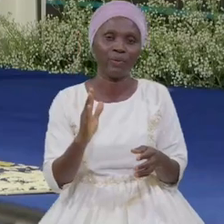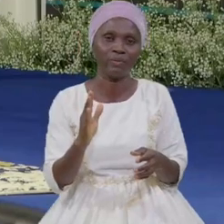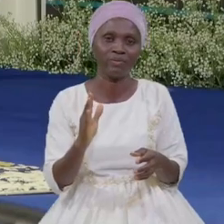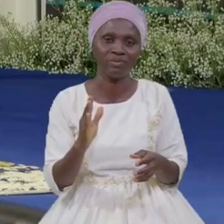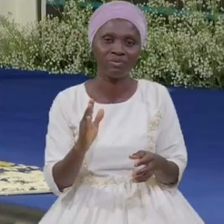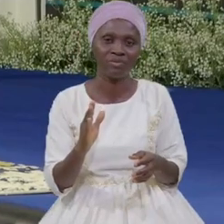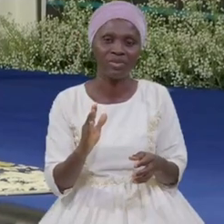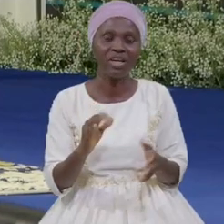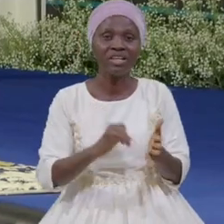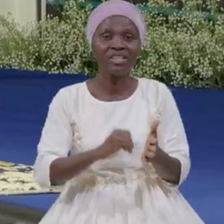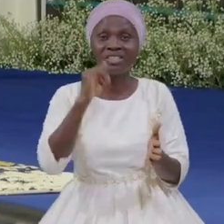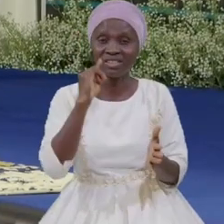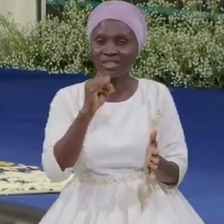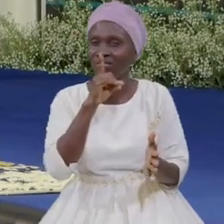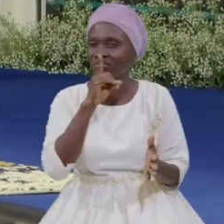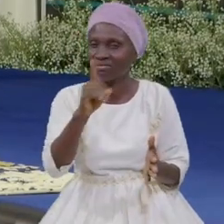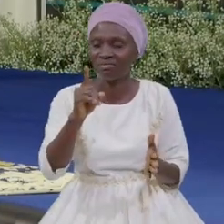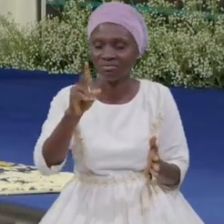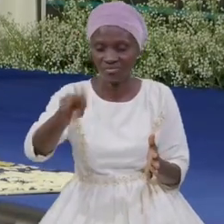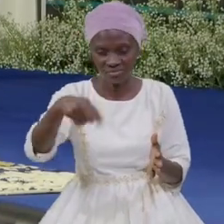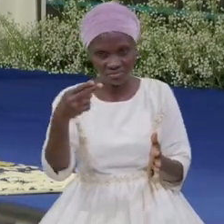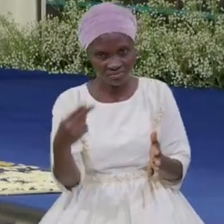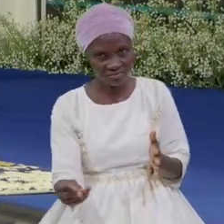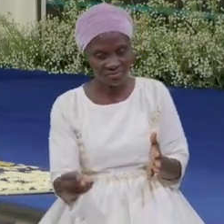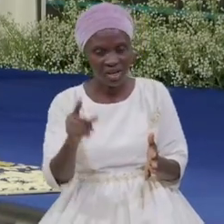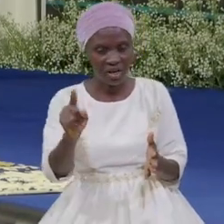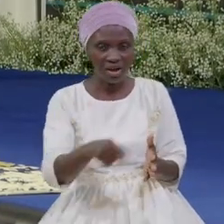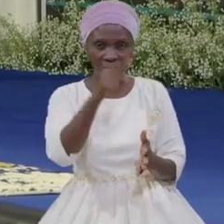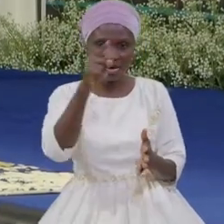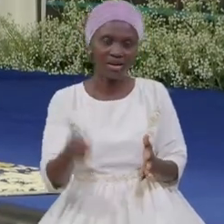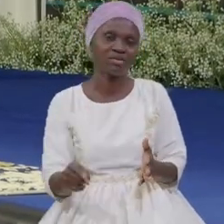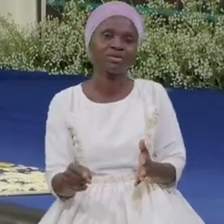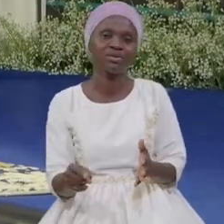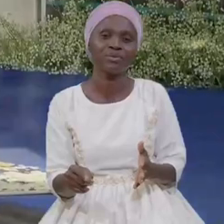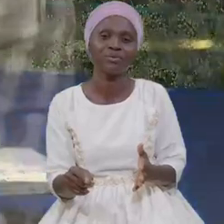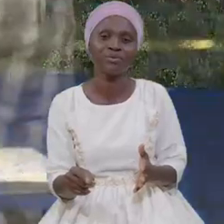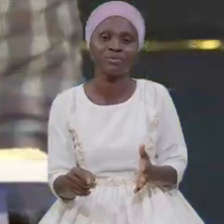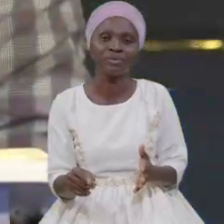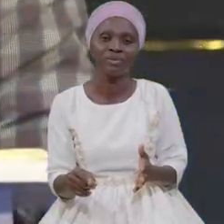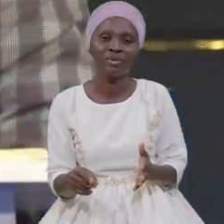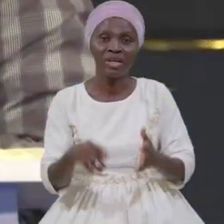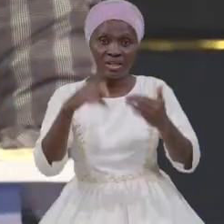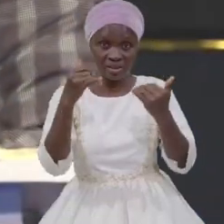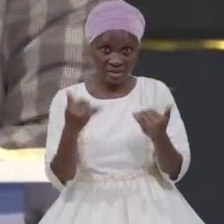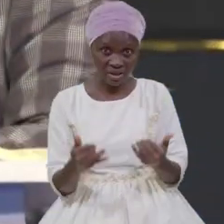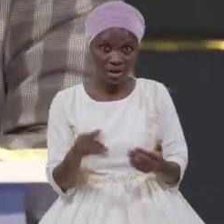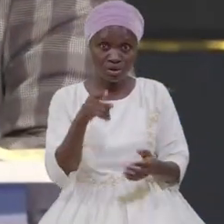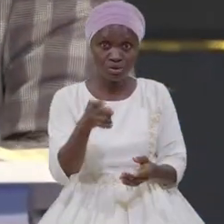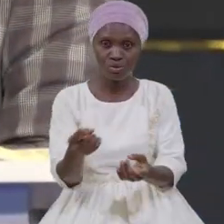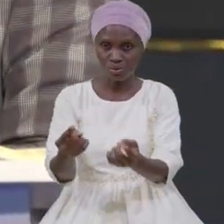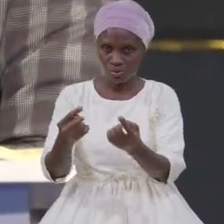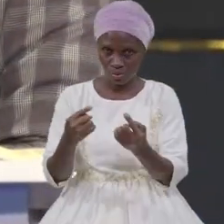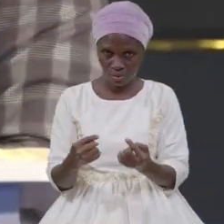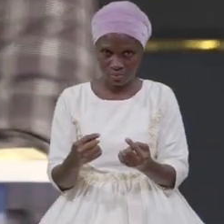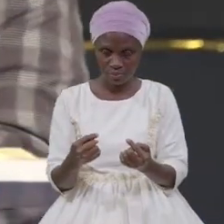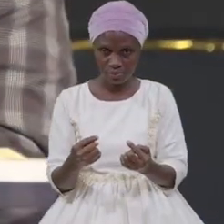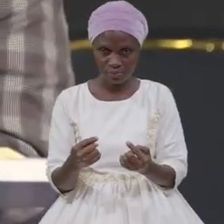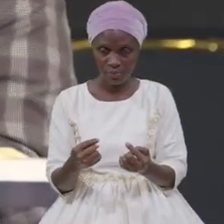Et cela nullifie en réalité le sacrifice de Christ pour eux. Maintenant, tu viens parce que